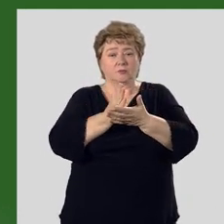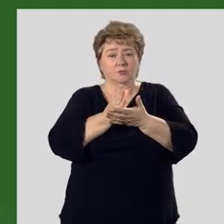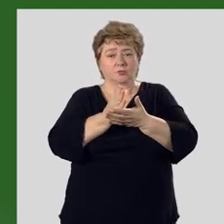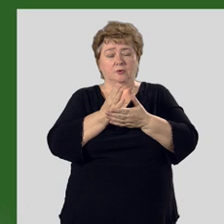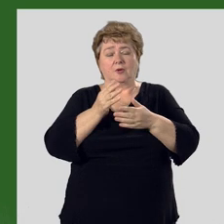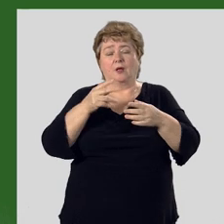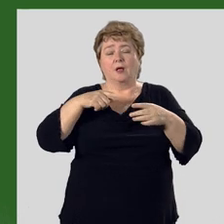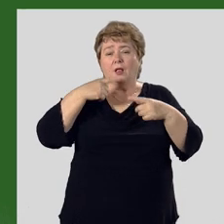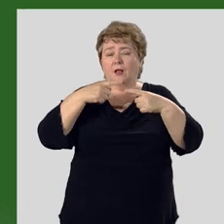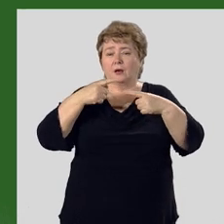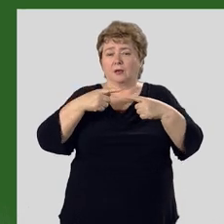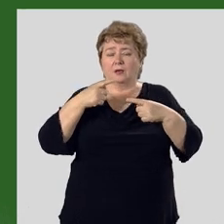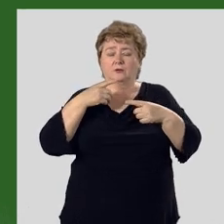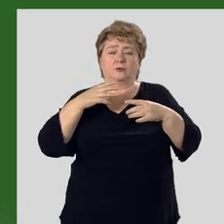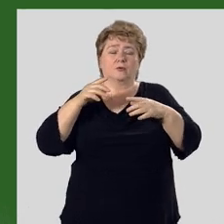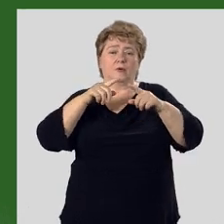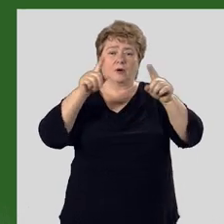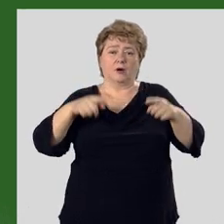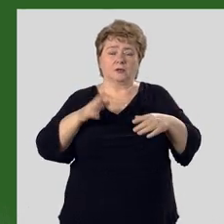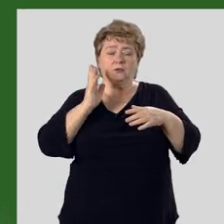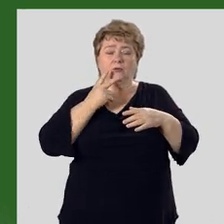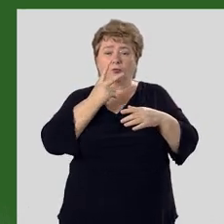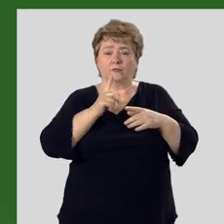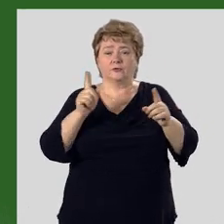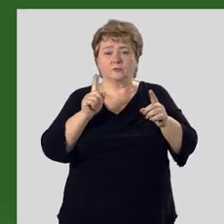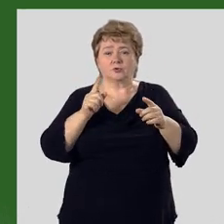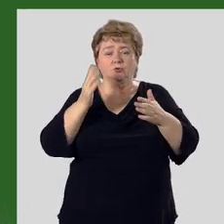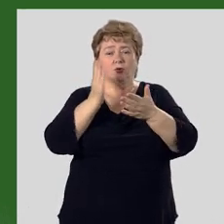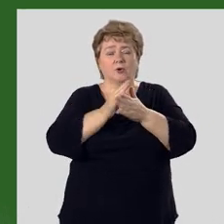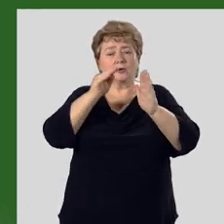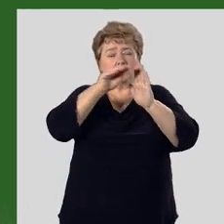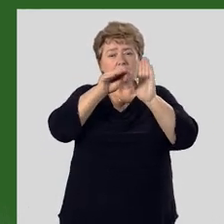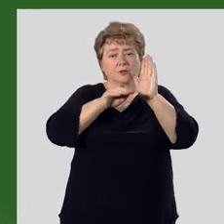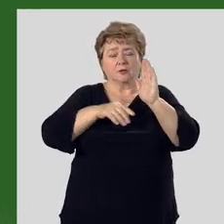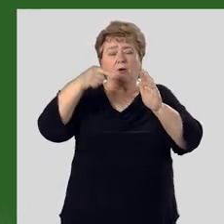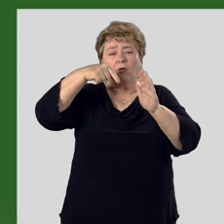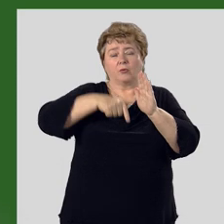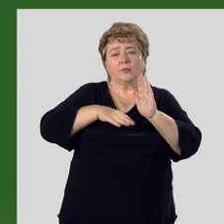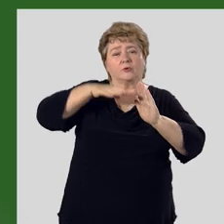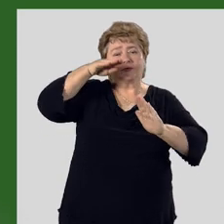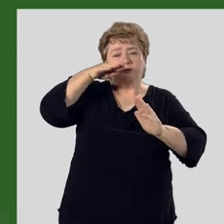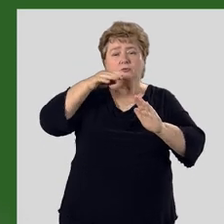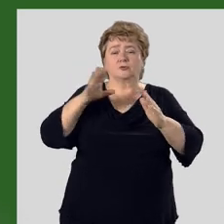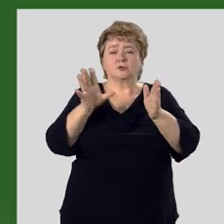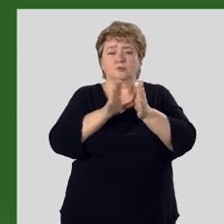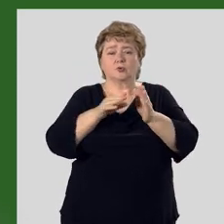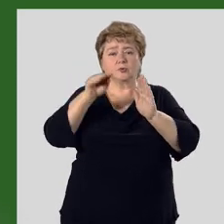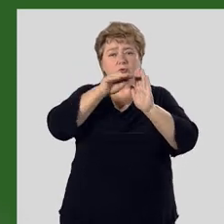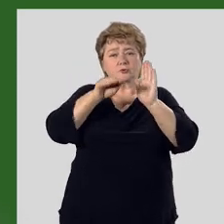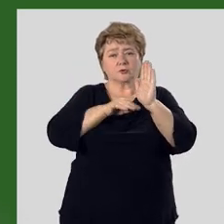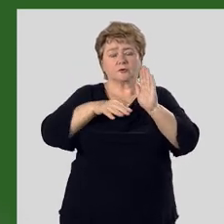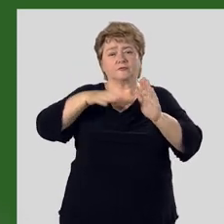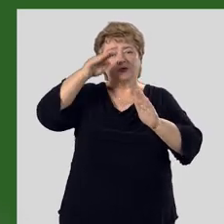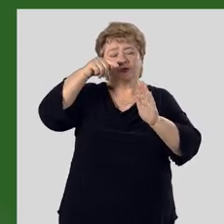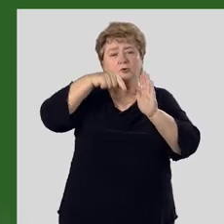вами на легенду карты, то увидим, что здесь существует шкала высот и глубин. С помощью шкалы высот